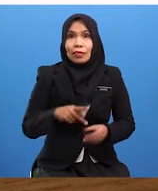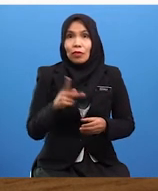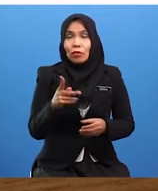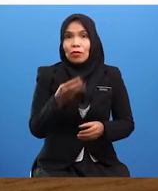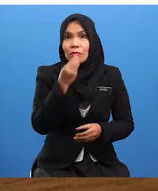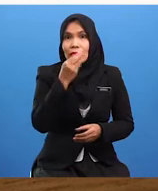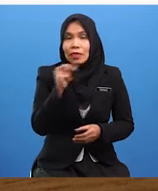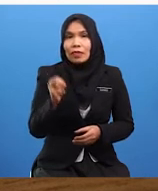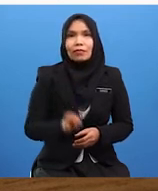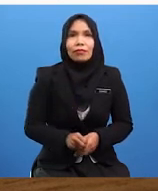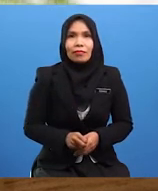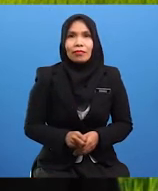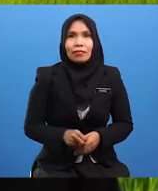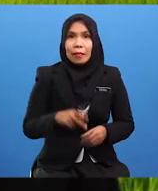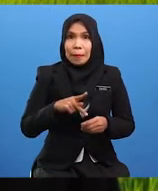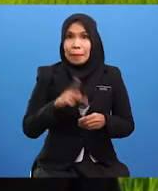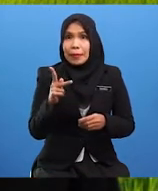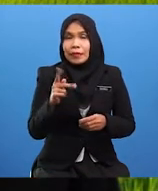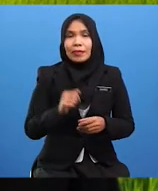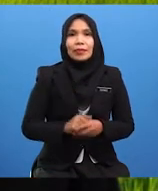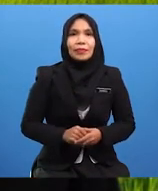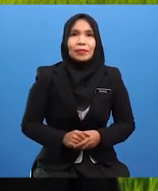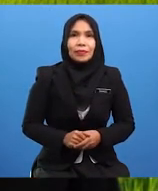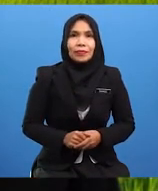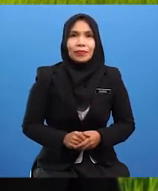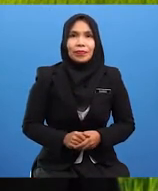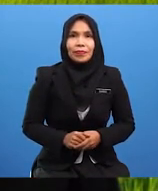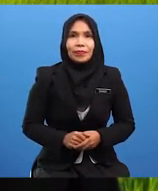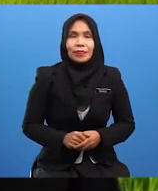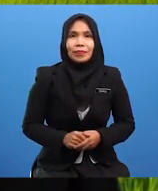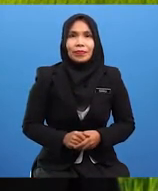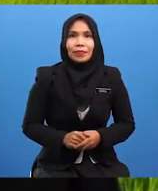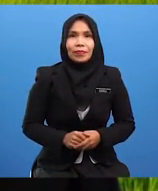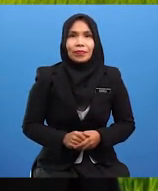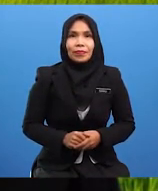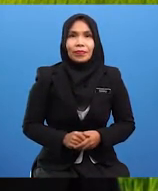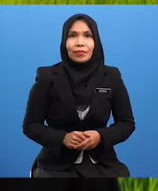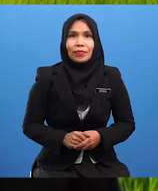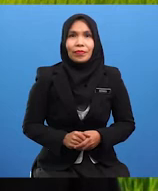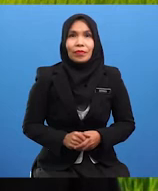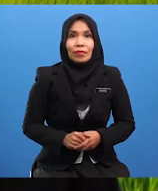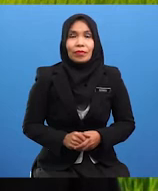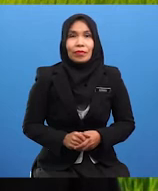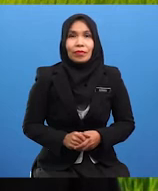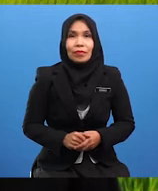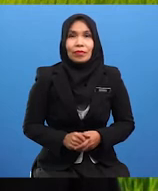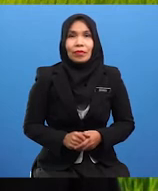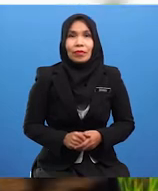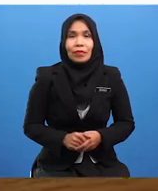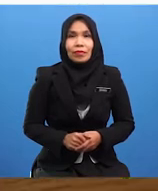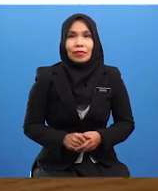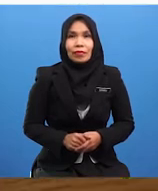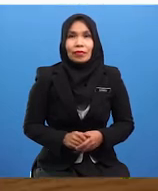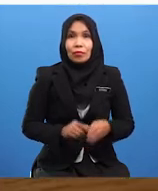padi. Nah, sejak dari situlah wujudnya pesta menuai